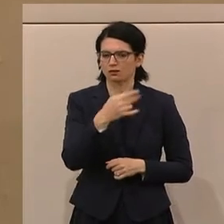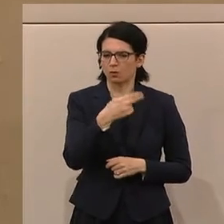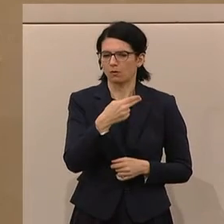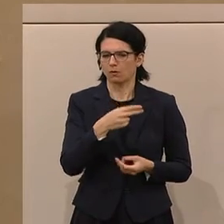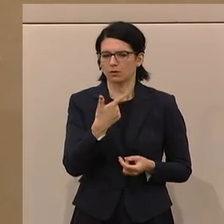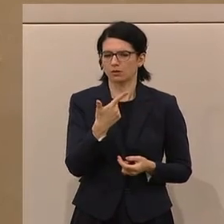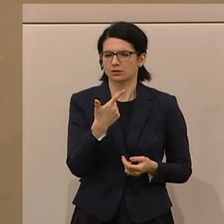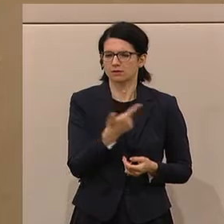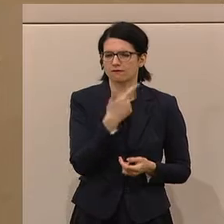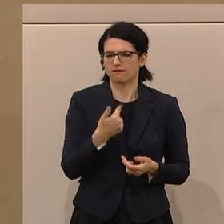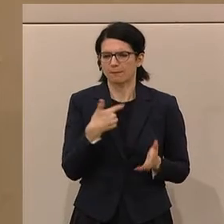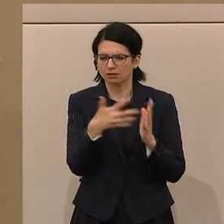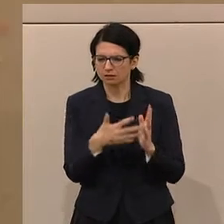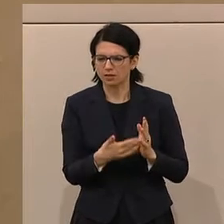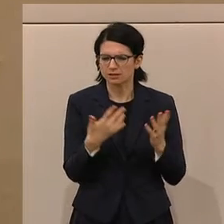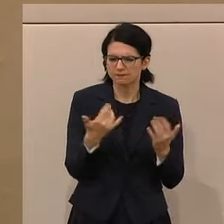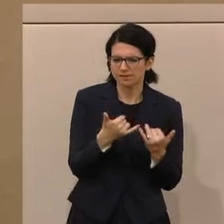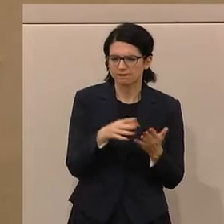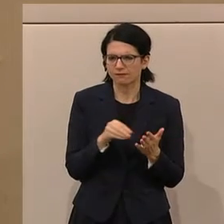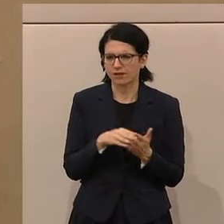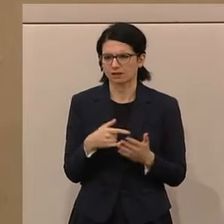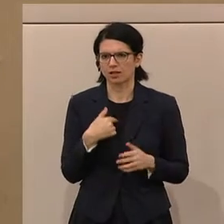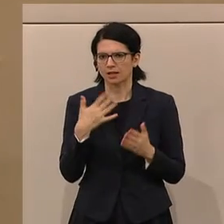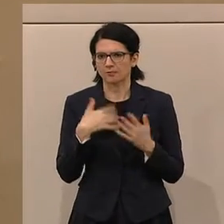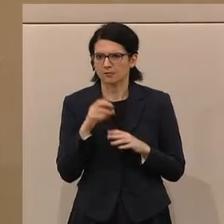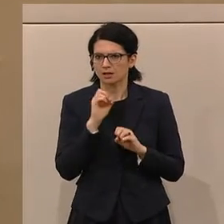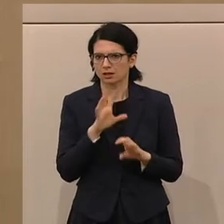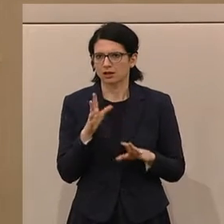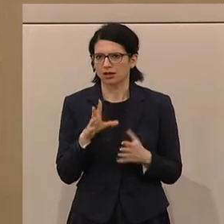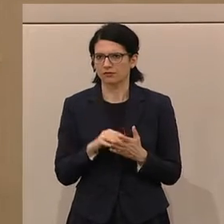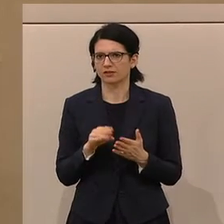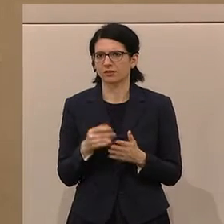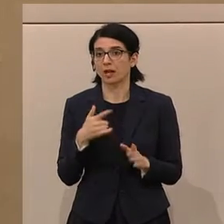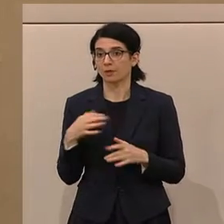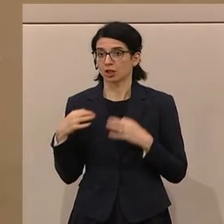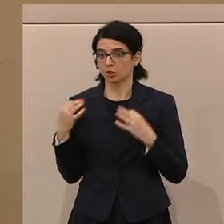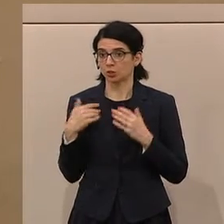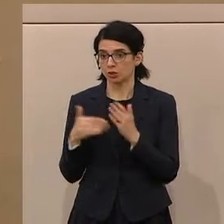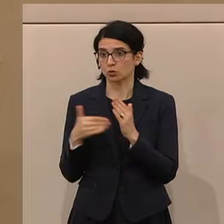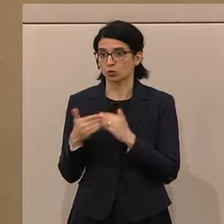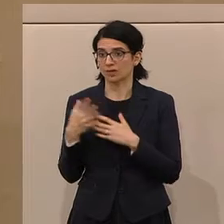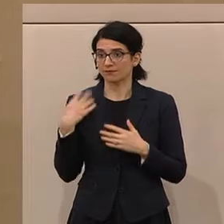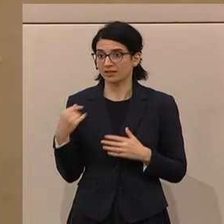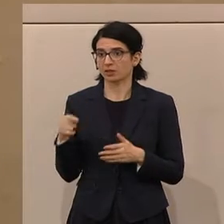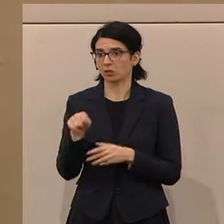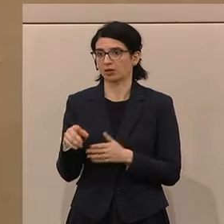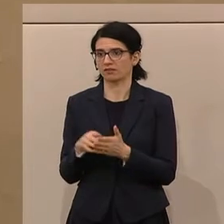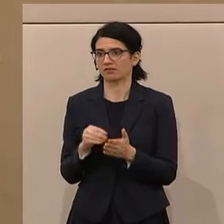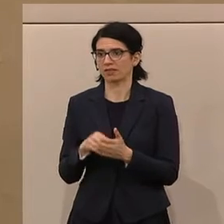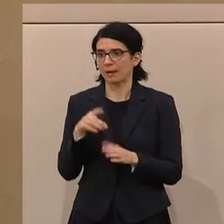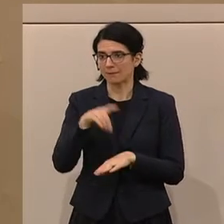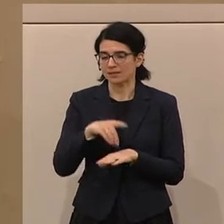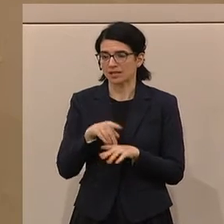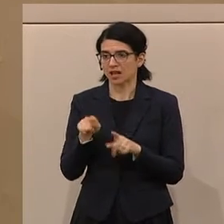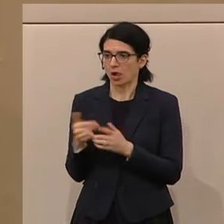zweimal umdrehen, effizienter werden. Nur der Unterschied ist schon, wir wollen, dass das System dann ins Gesundheitssystem zurückfließt, das Geld, dass die Patientinnen und Patienten